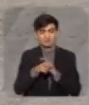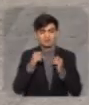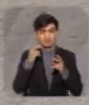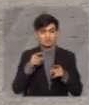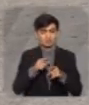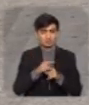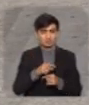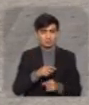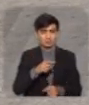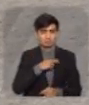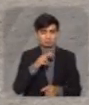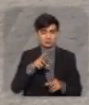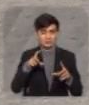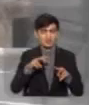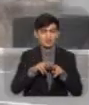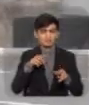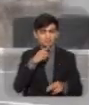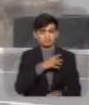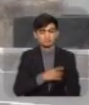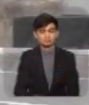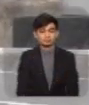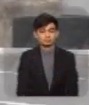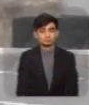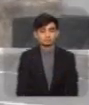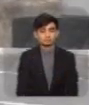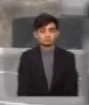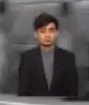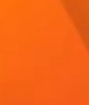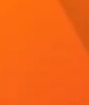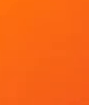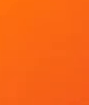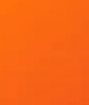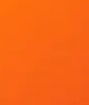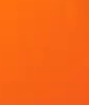дейді. Самал Қабышева, Мерей Толқынов, Информ Бюро, Алматы облысы.